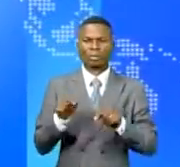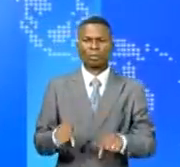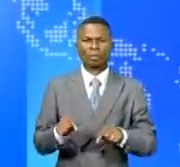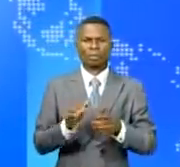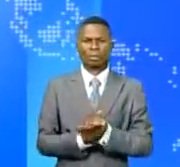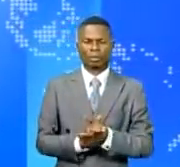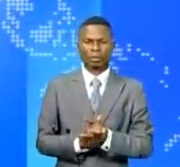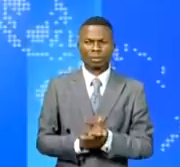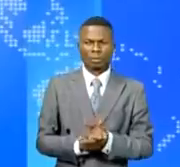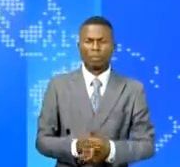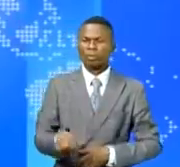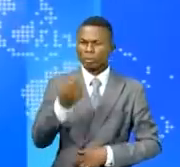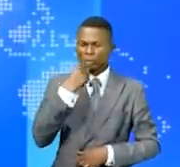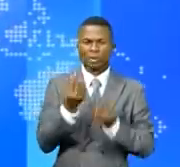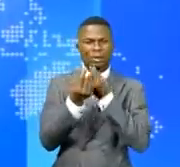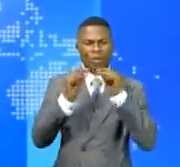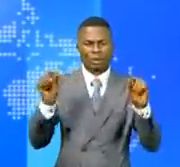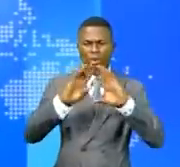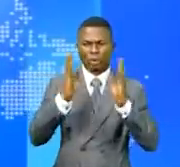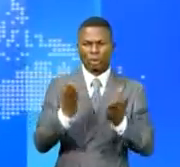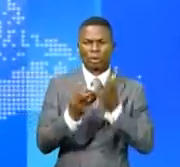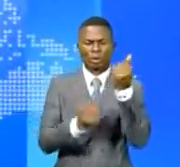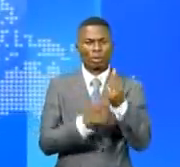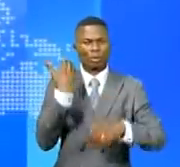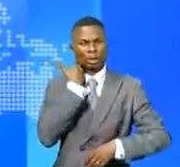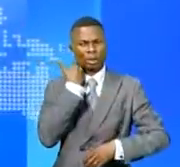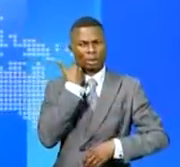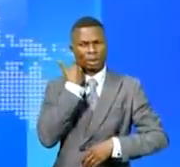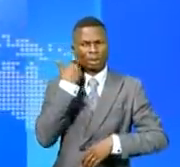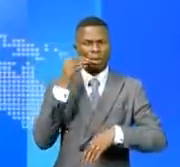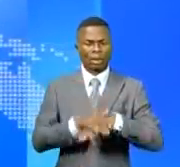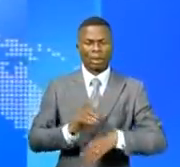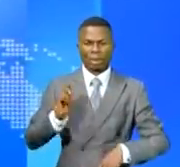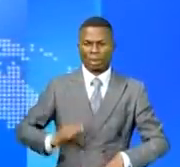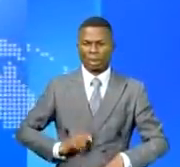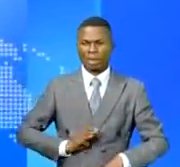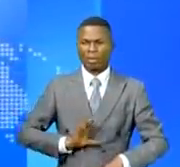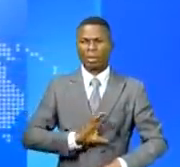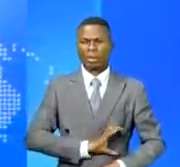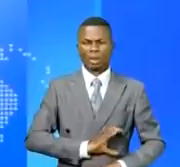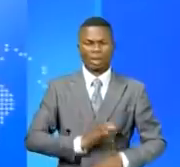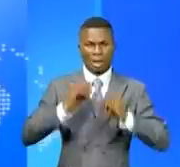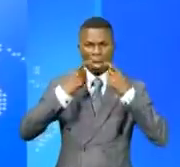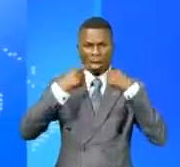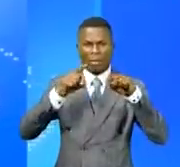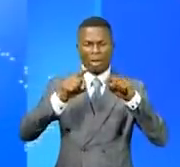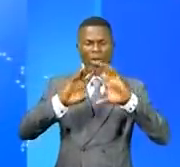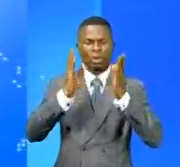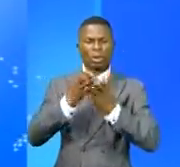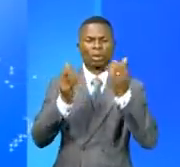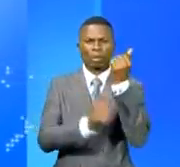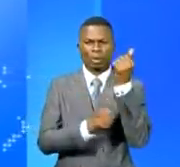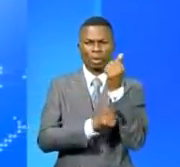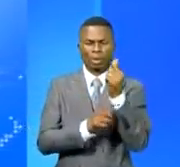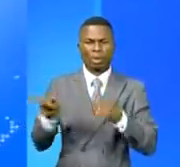les traitements restent gratuits pour tous qui seront atteints de la maladie de la tuberculose. Un message adressé à la population de